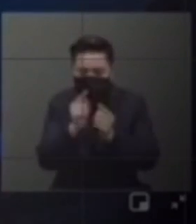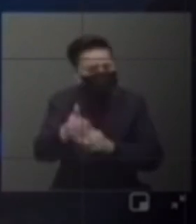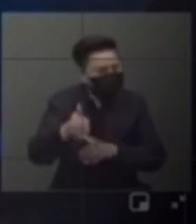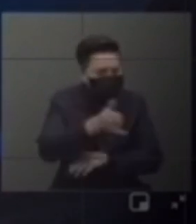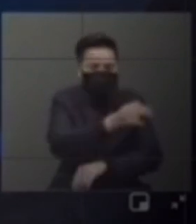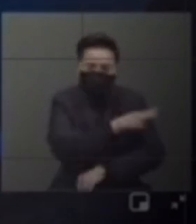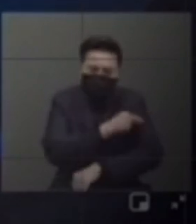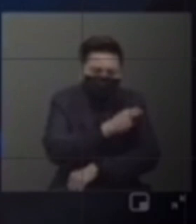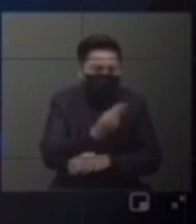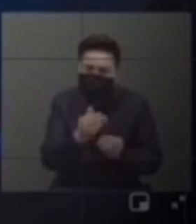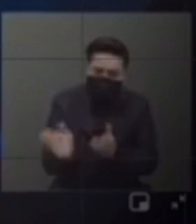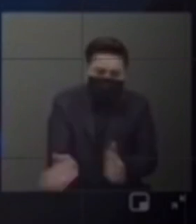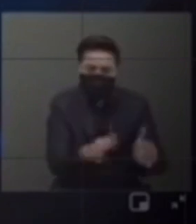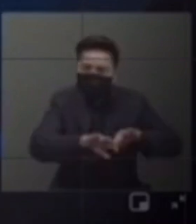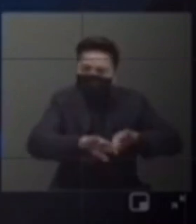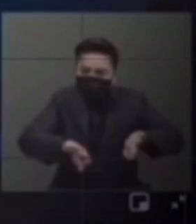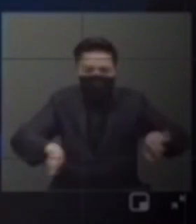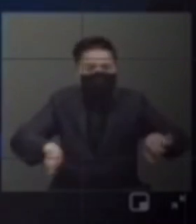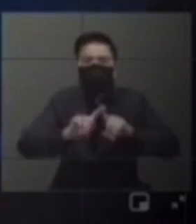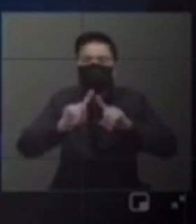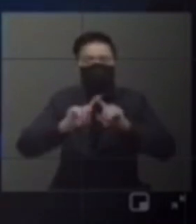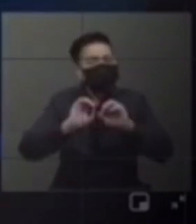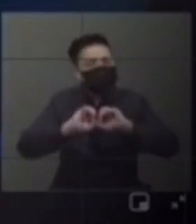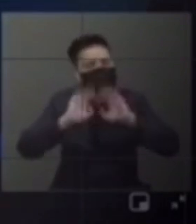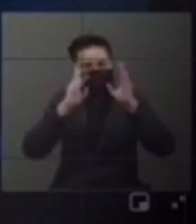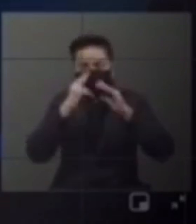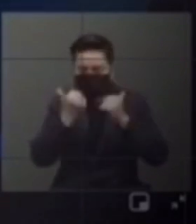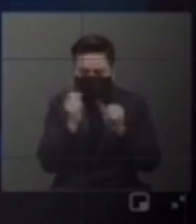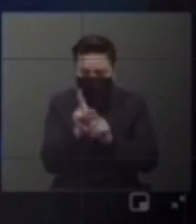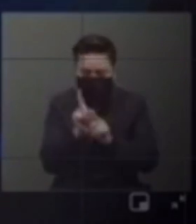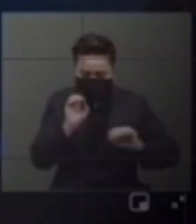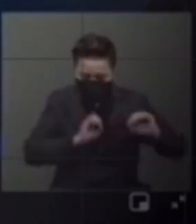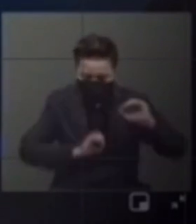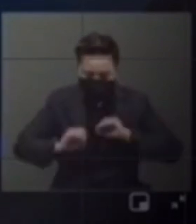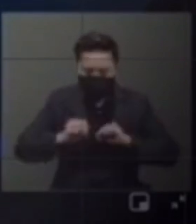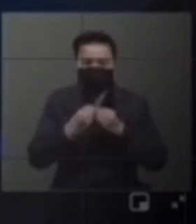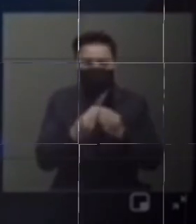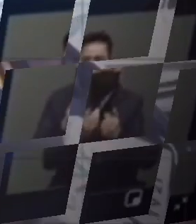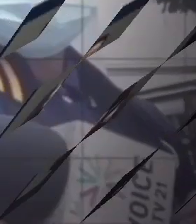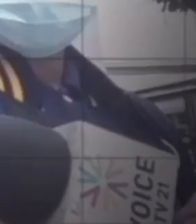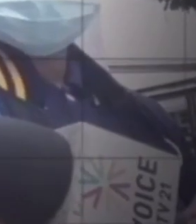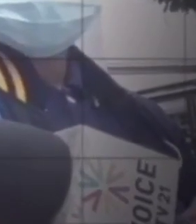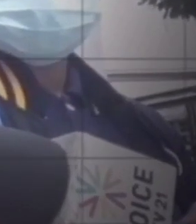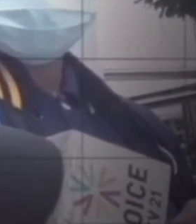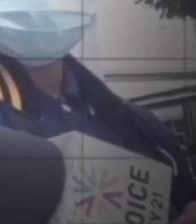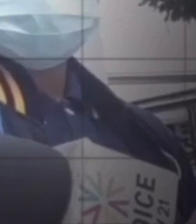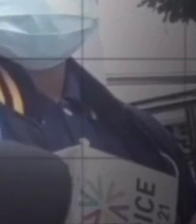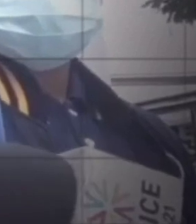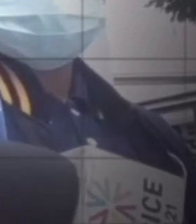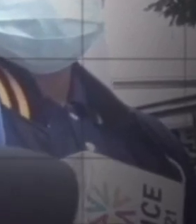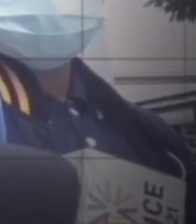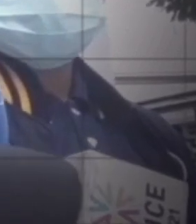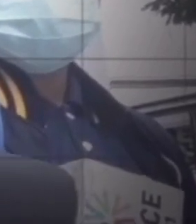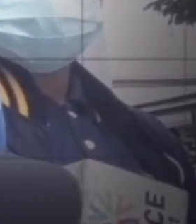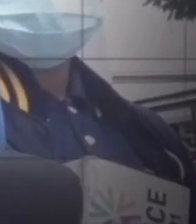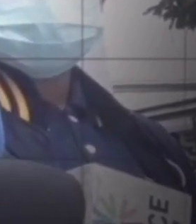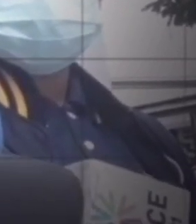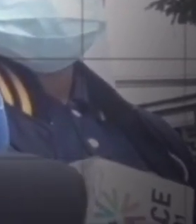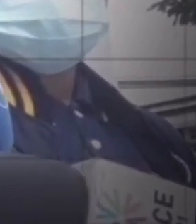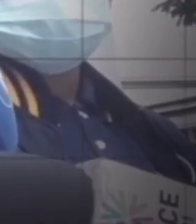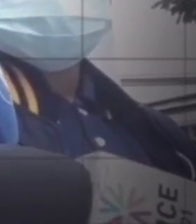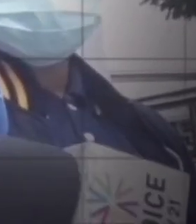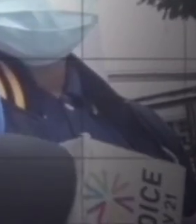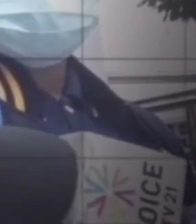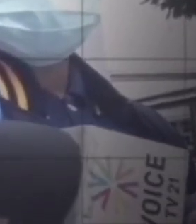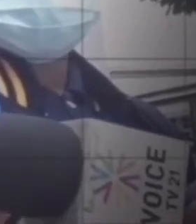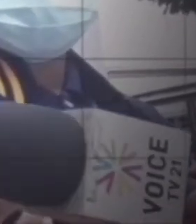ดเพื่อที่ว่าจะได้รับการดูแลให้ปลอดภัยนะคะกว่าที่จะไม่ไปรับการ ก็คือการเผาคนรูปนั้นมีความผิด